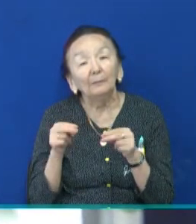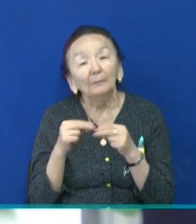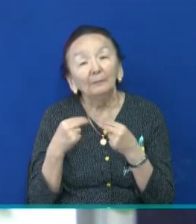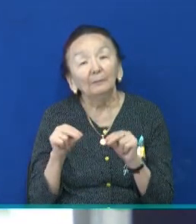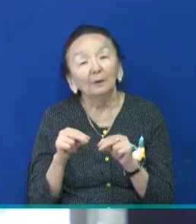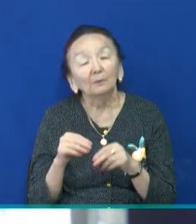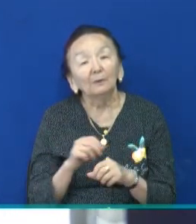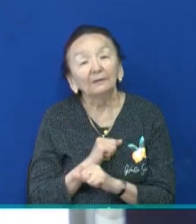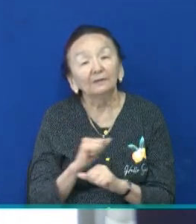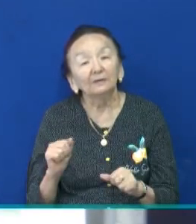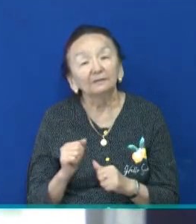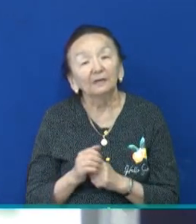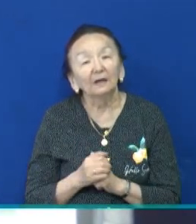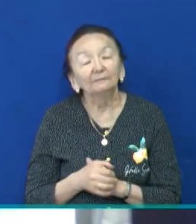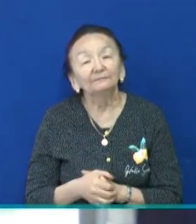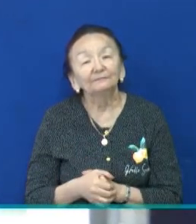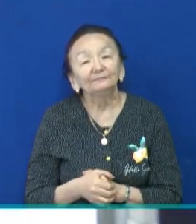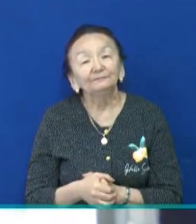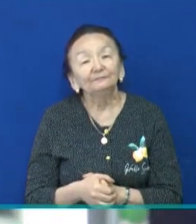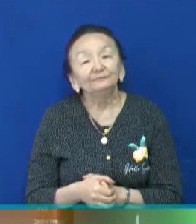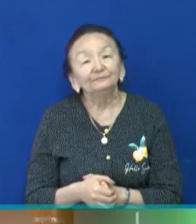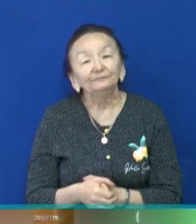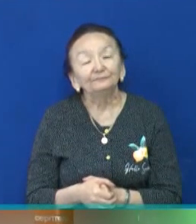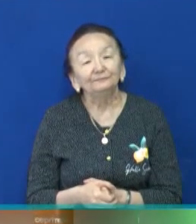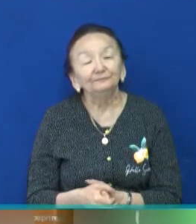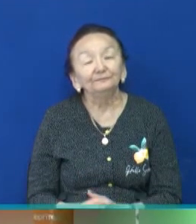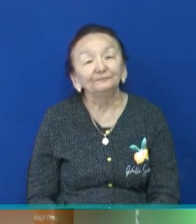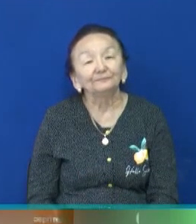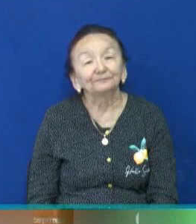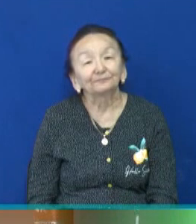елімізде балаларға энергетикалық сусындарды сатуға тыйым салатын